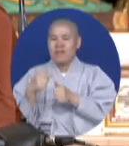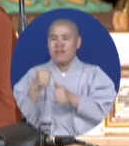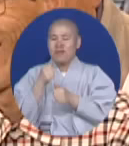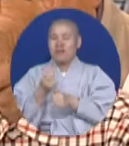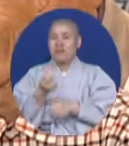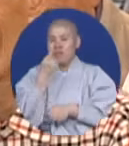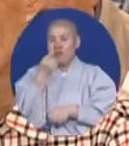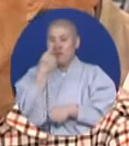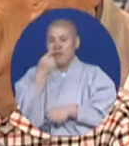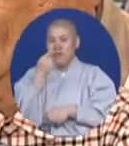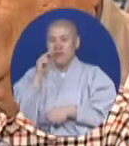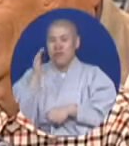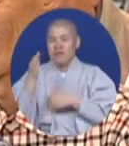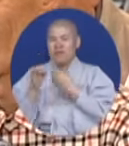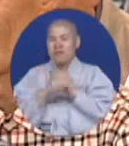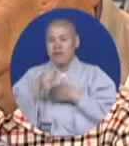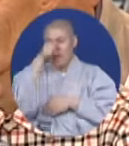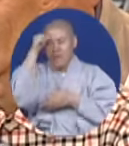늙어가요.